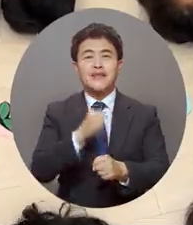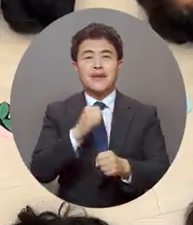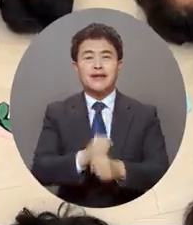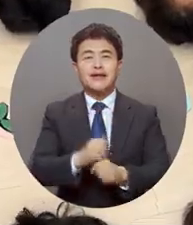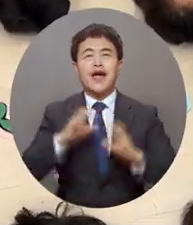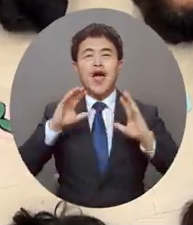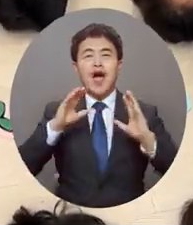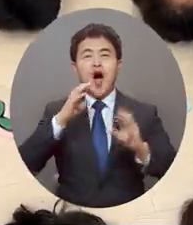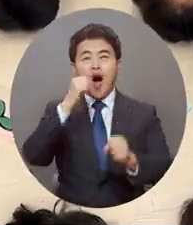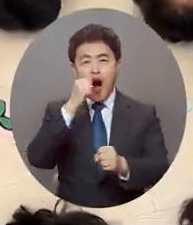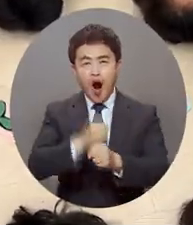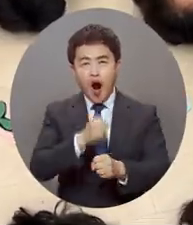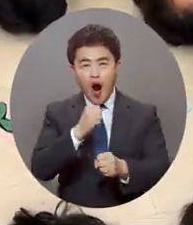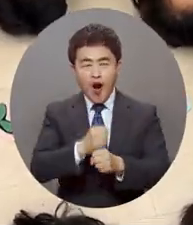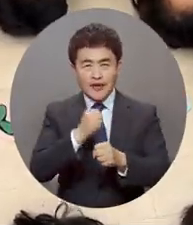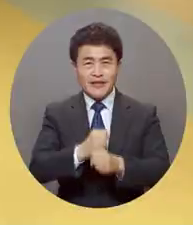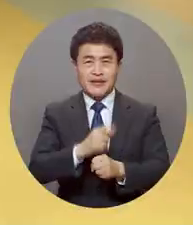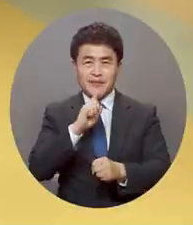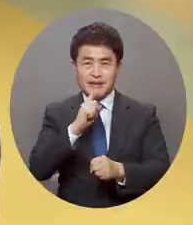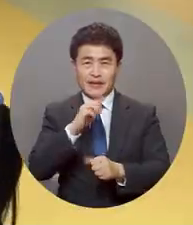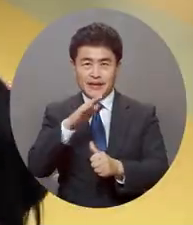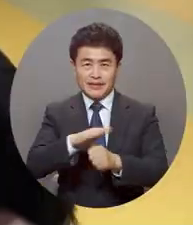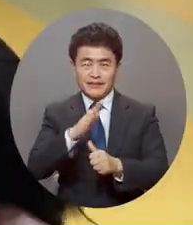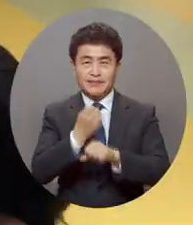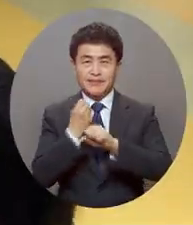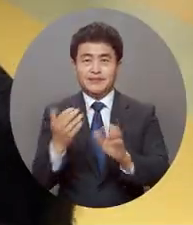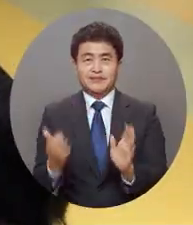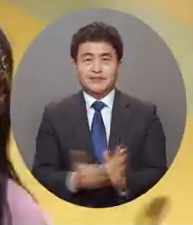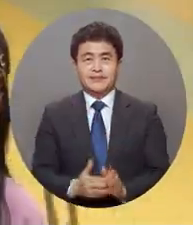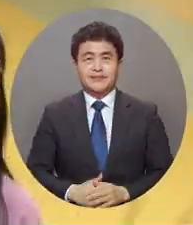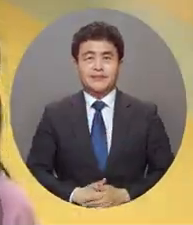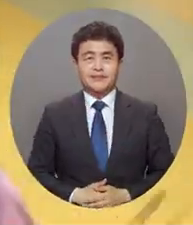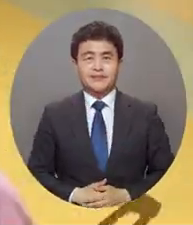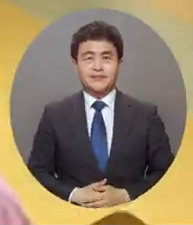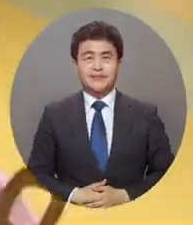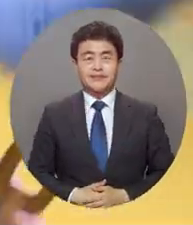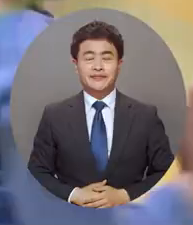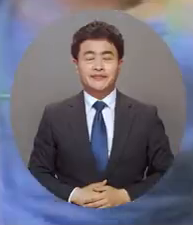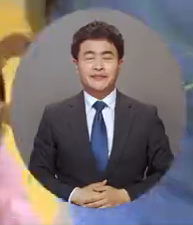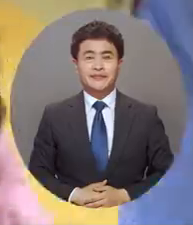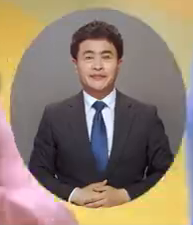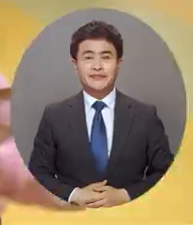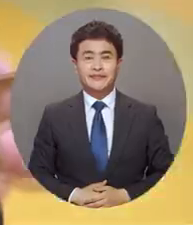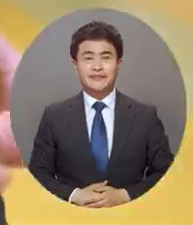만든 어린이와 MBC 뉴스 임소정입니다.